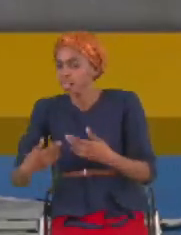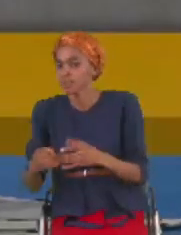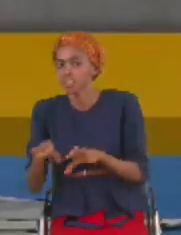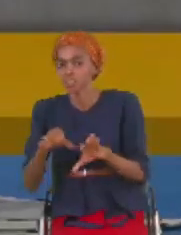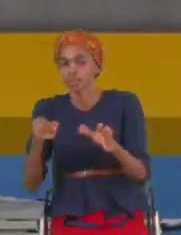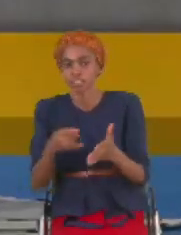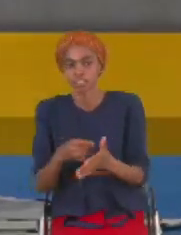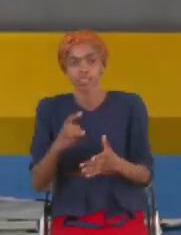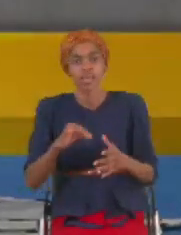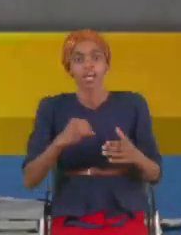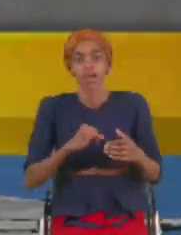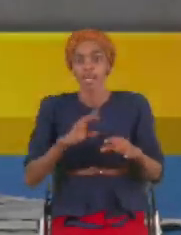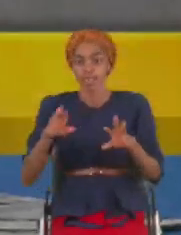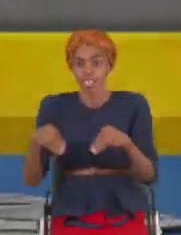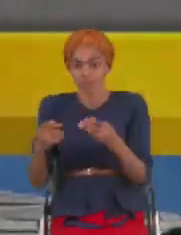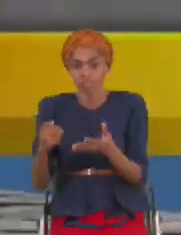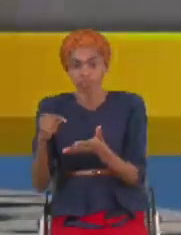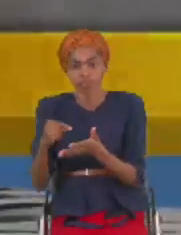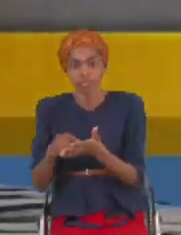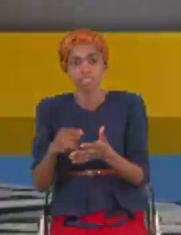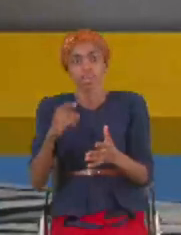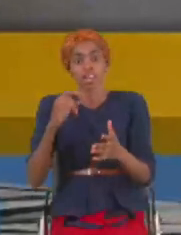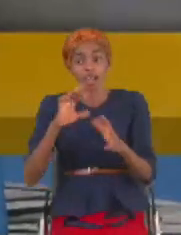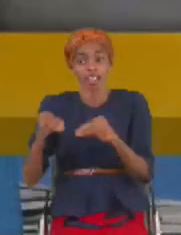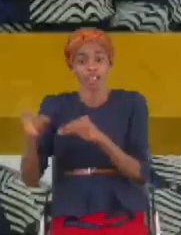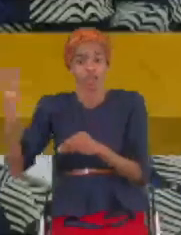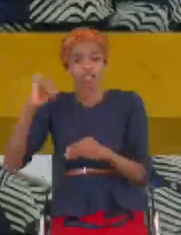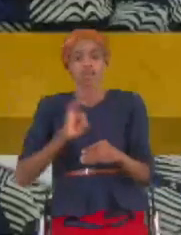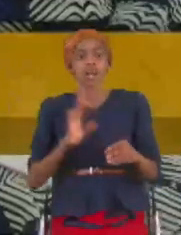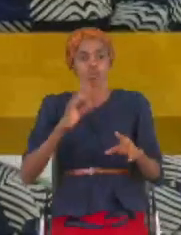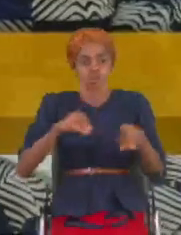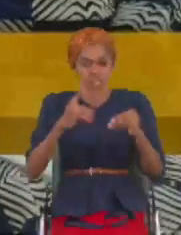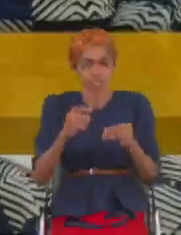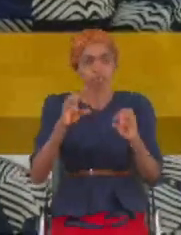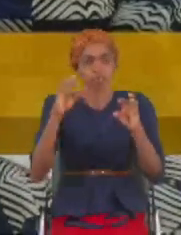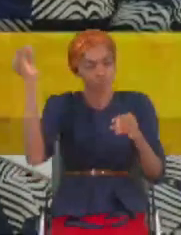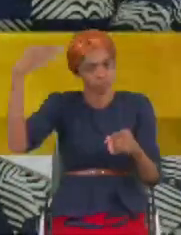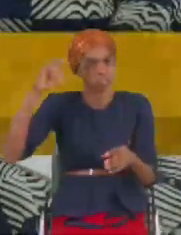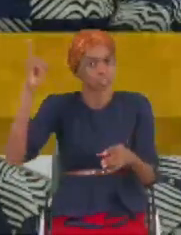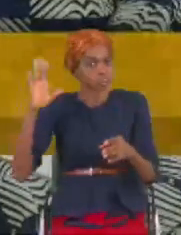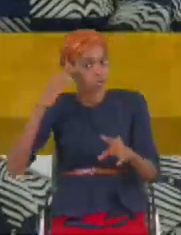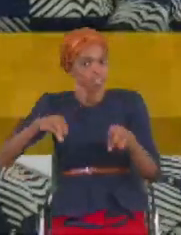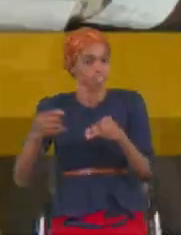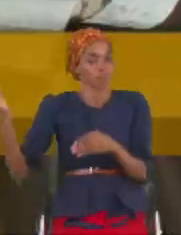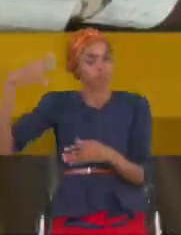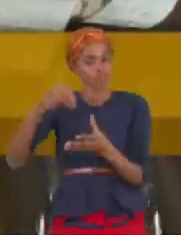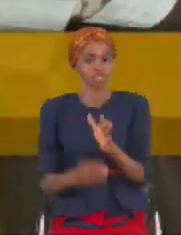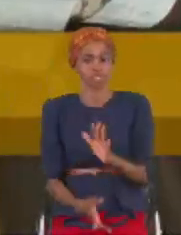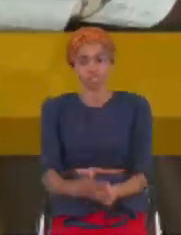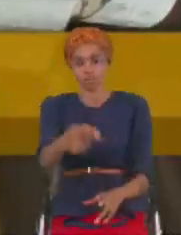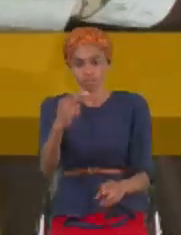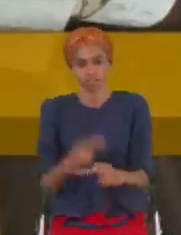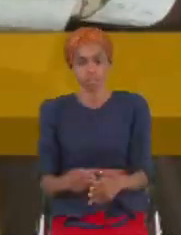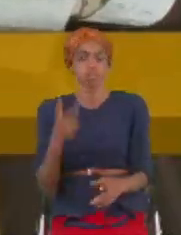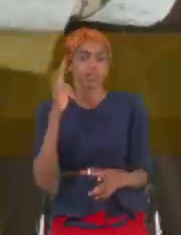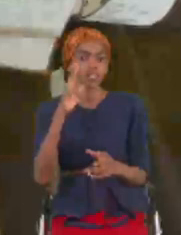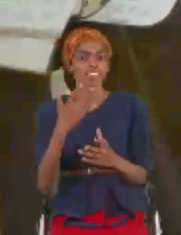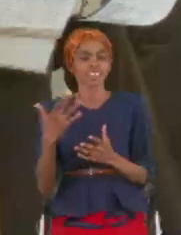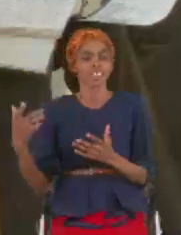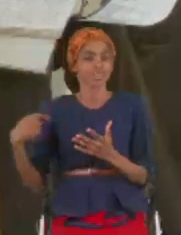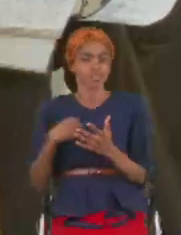et je leur donne la grâce il te donnera la grâce viens te donnera la grâce trois